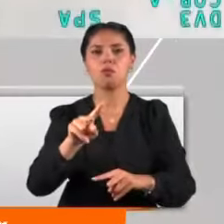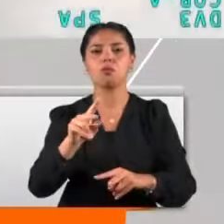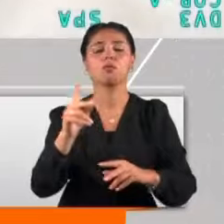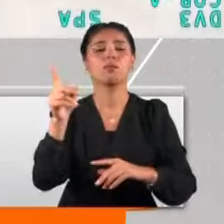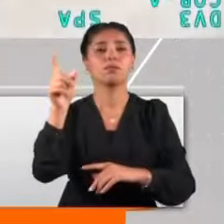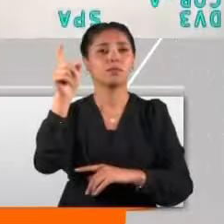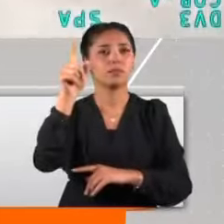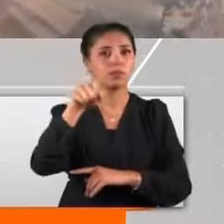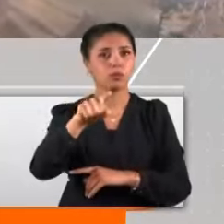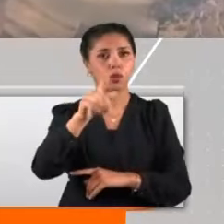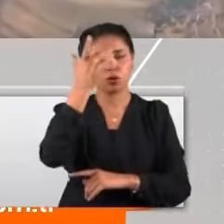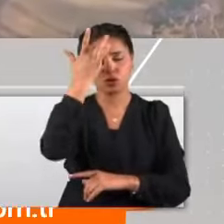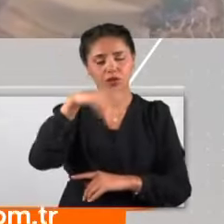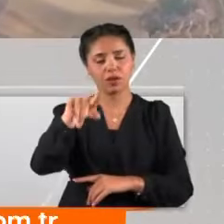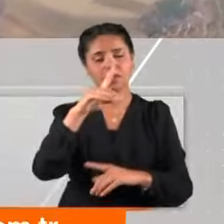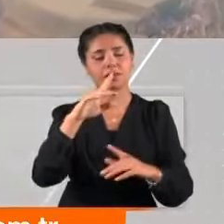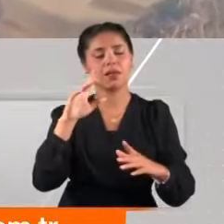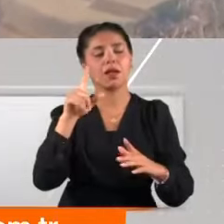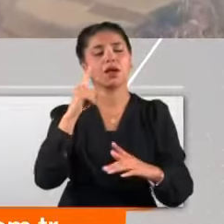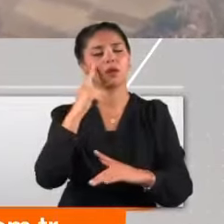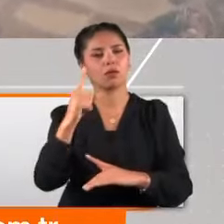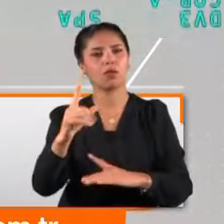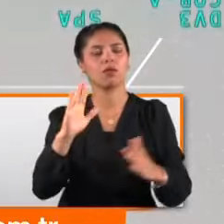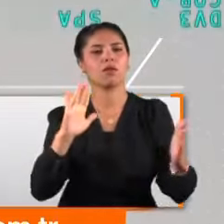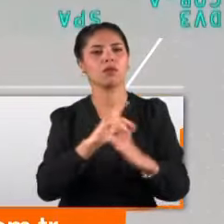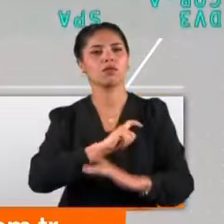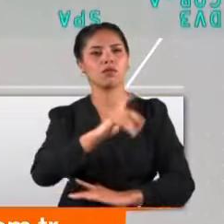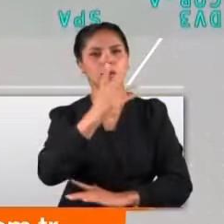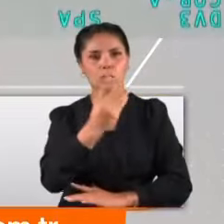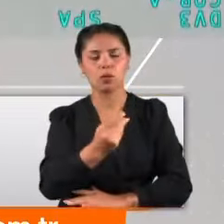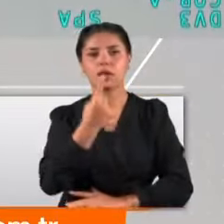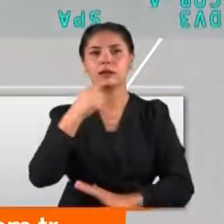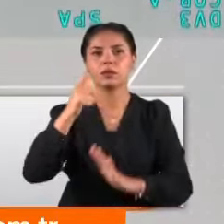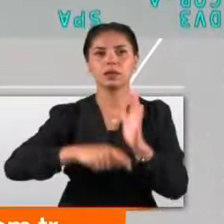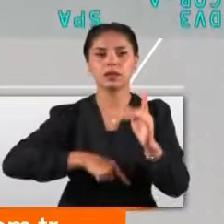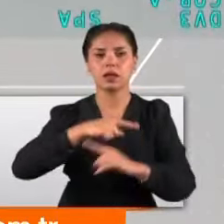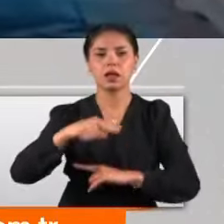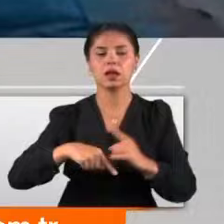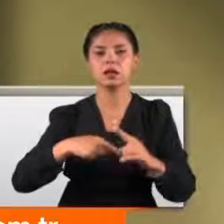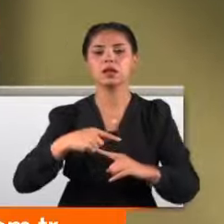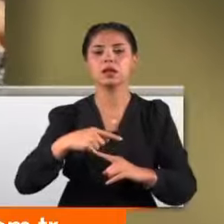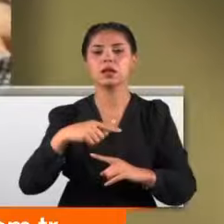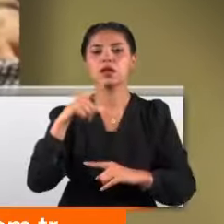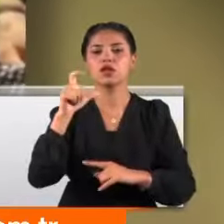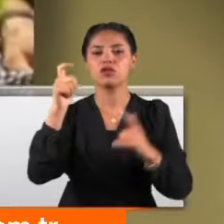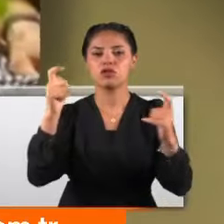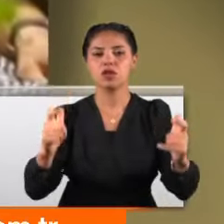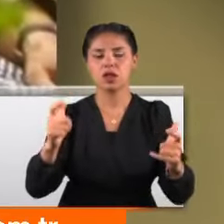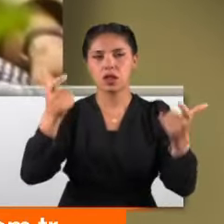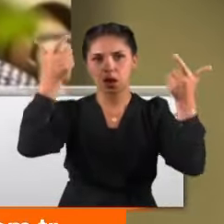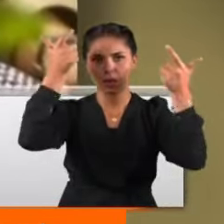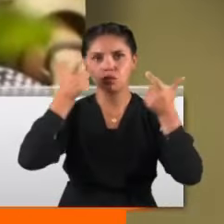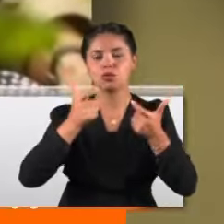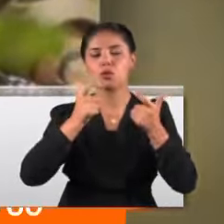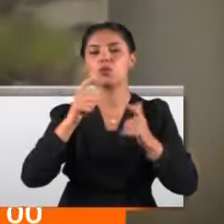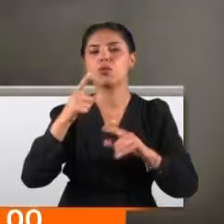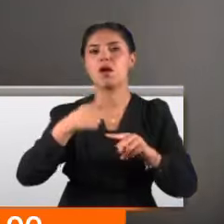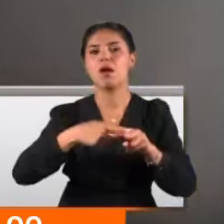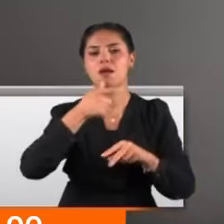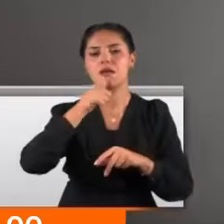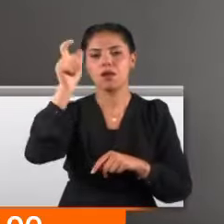saldırının da intikamını aldı. Interpol tarafında kırmızı bültenle aranan örgütün sözde cezire sorumlusu terörist Ali Dinçer